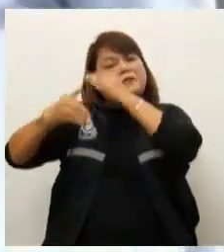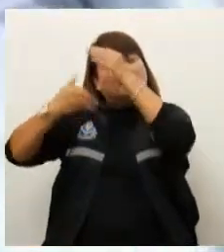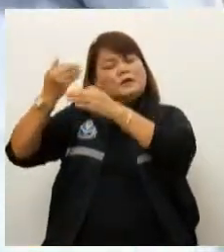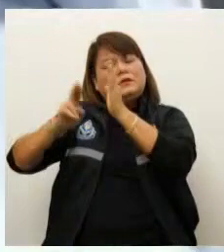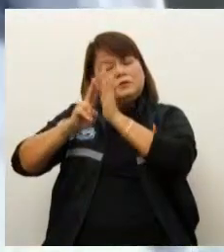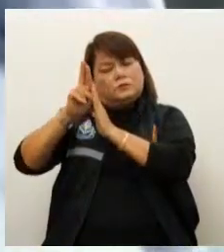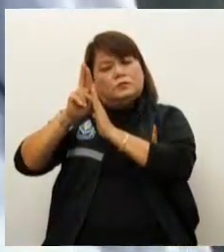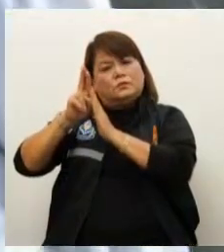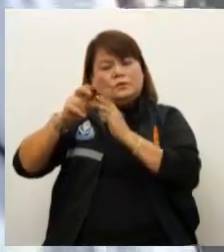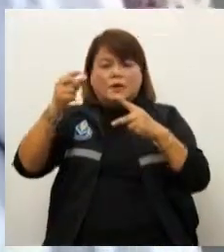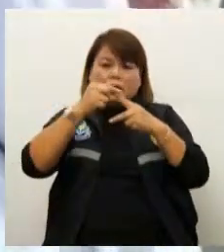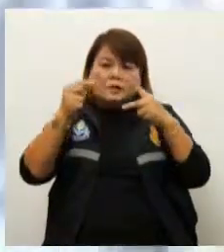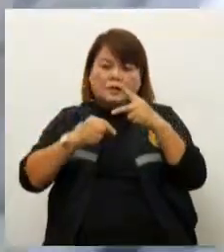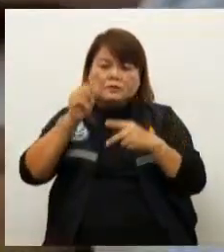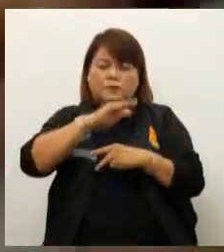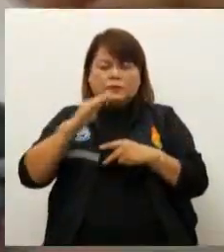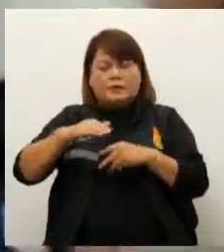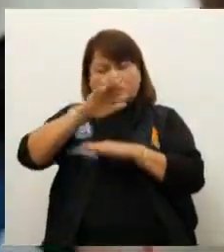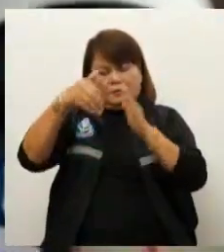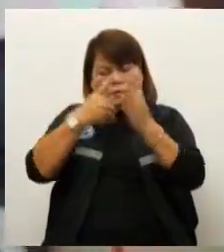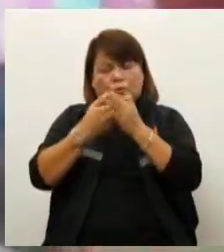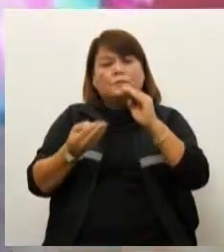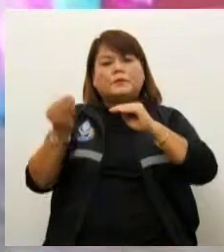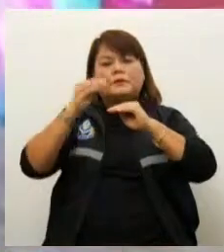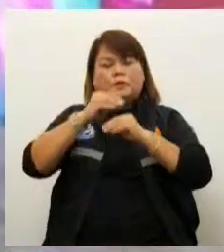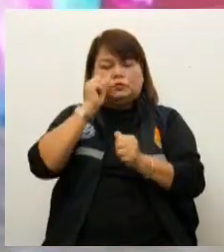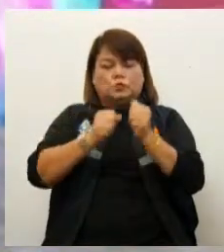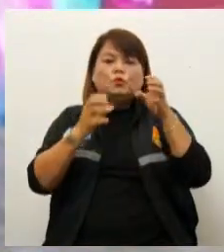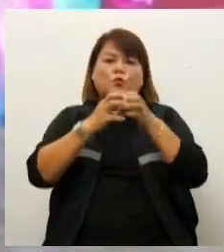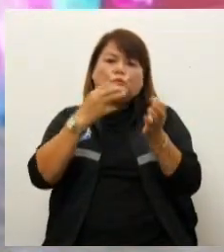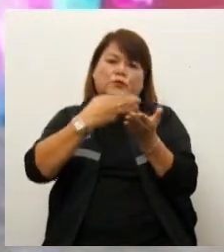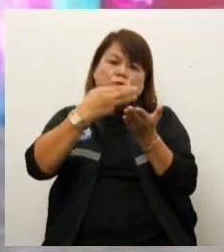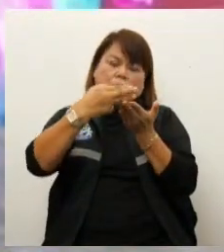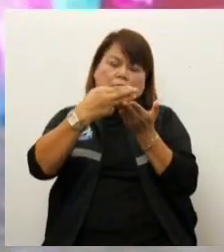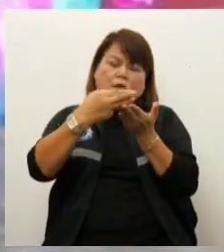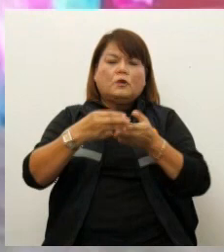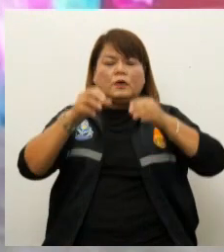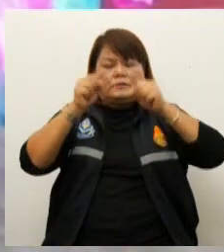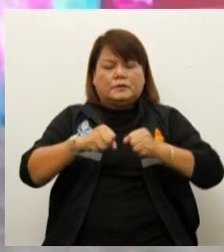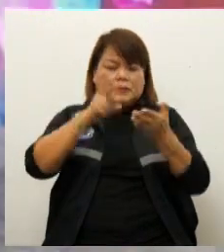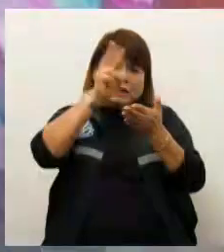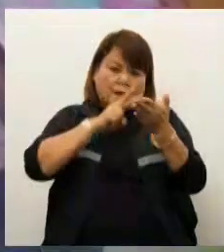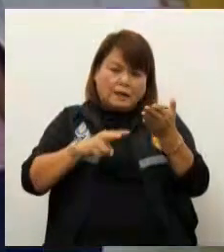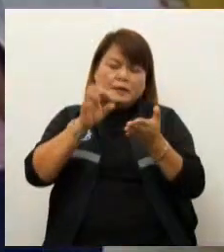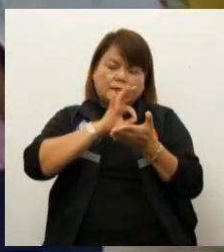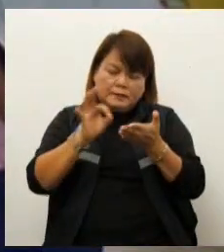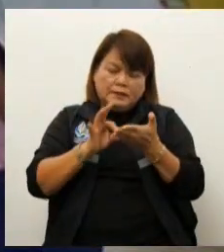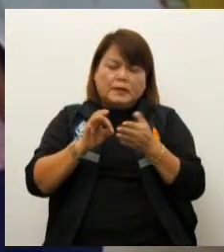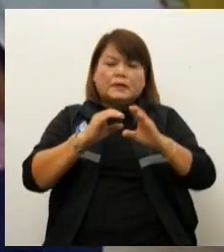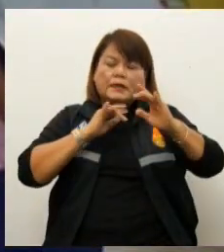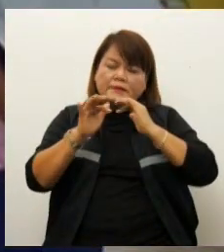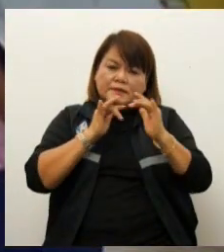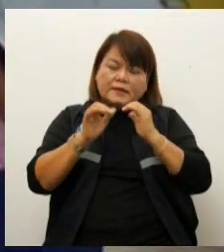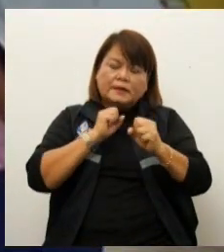ลสำเร็จทางการเรียนของนักเรียนทุกระดับชั้นเพิ่มขึ้นทุกกลุ่มสาระความสามารถในการอ่านการเขียนการสื่อส